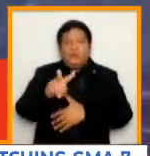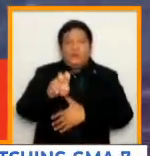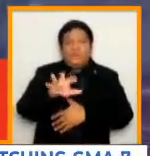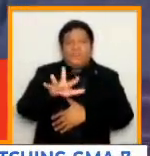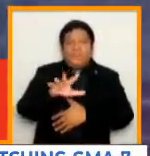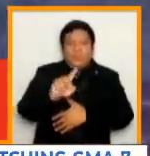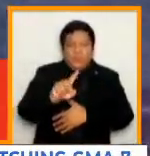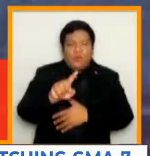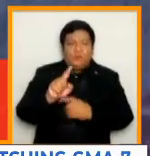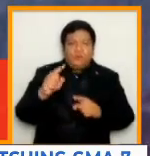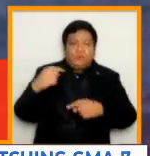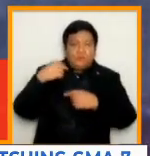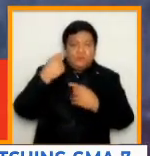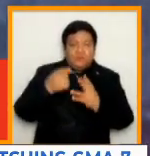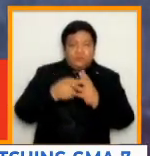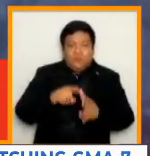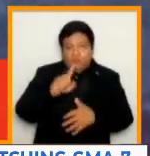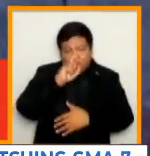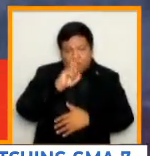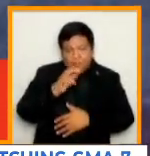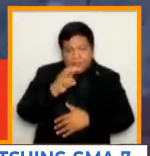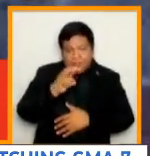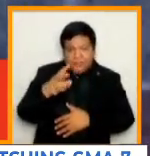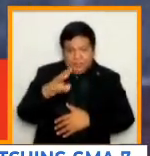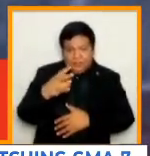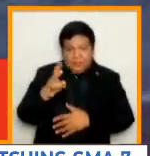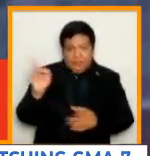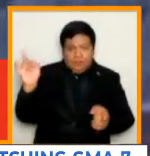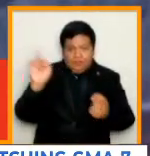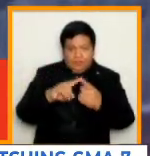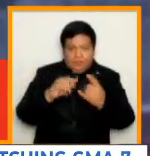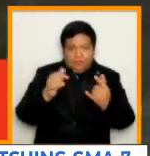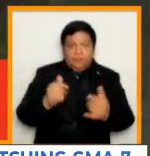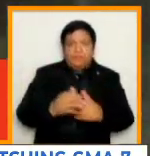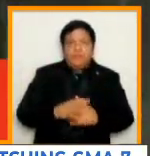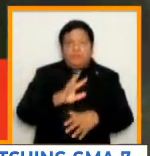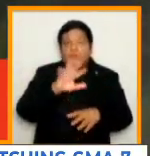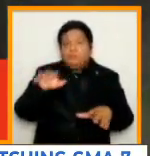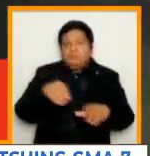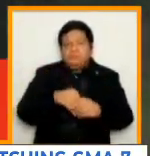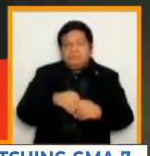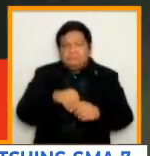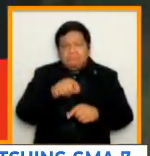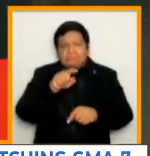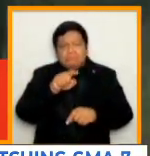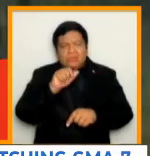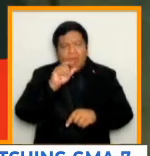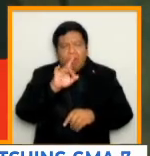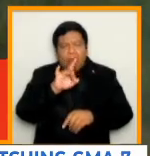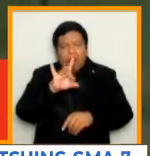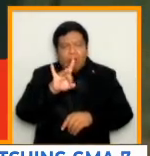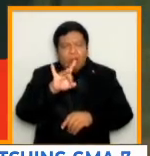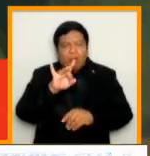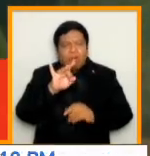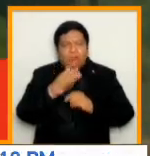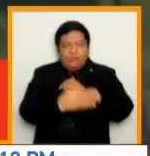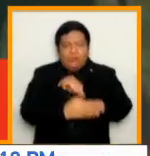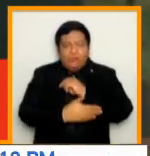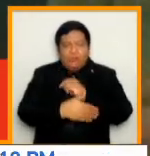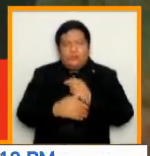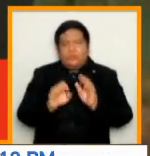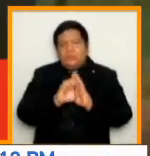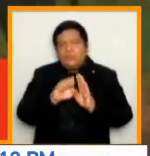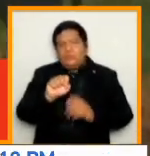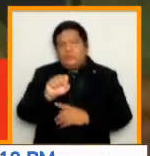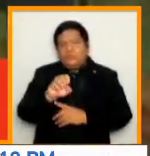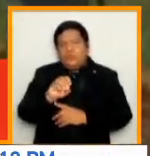noong 17 years old pa lang daw siya. Kabilang daw dyan ang mga hindi kilalang mga estado gaya raw ng Somaliland. Patunay